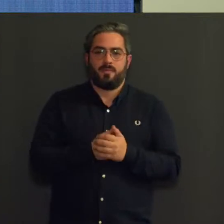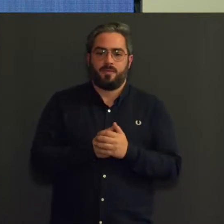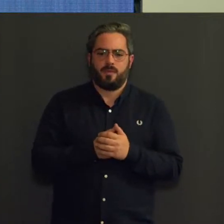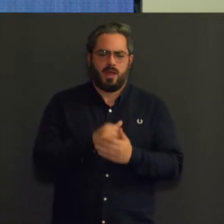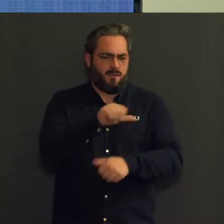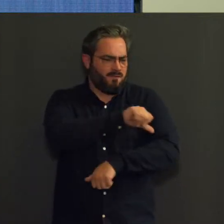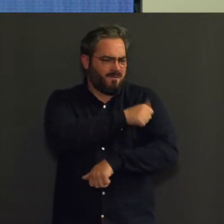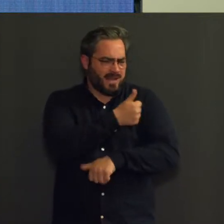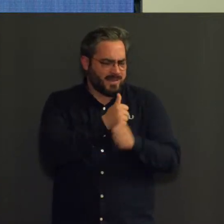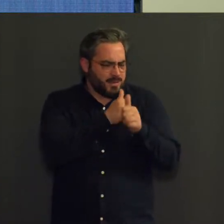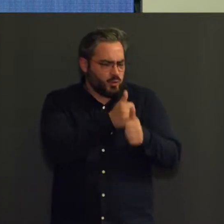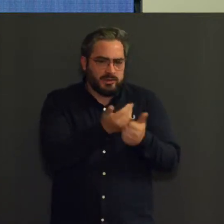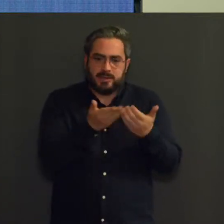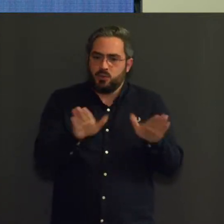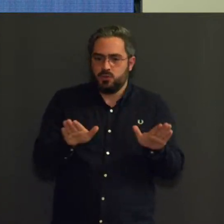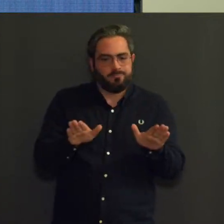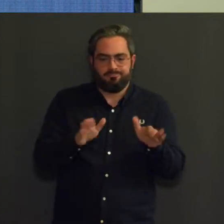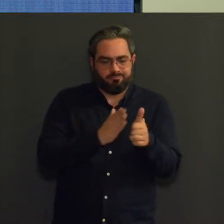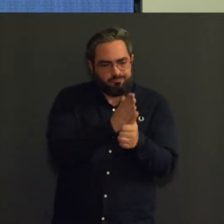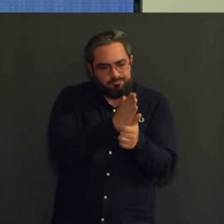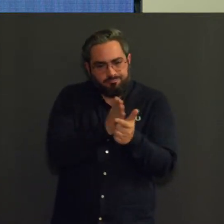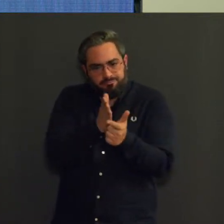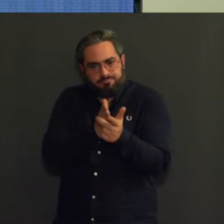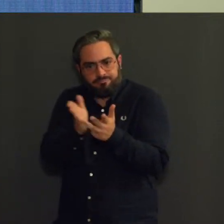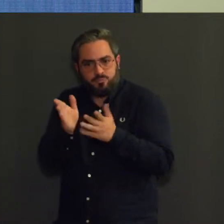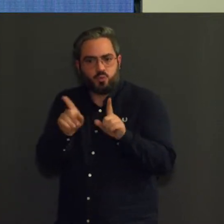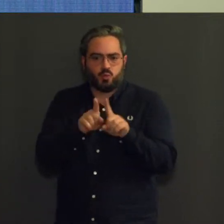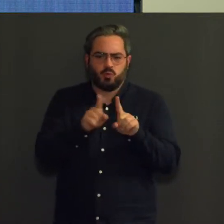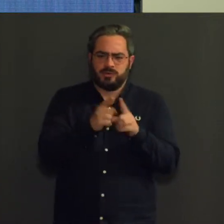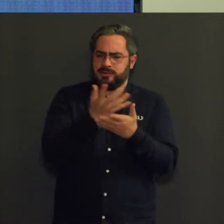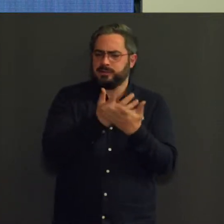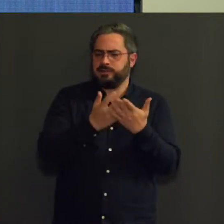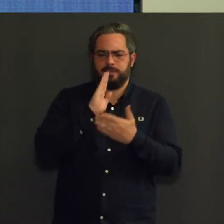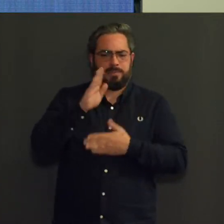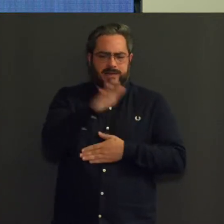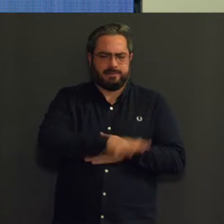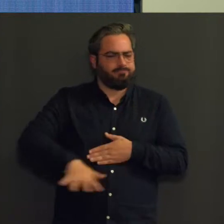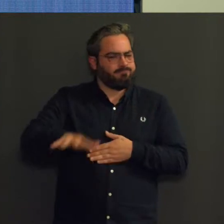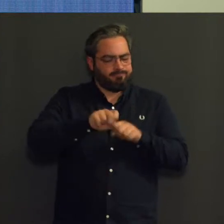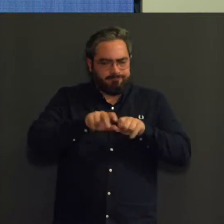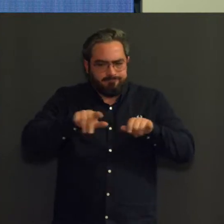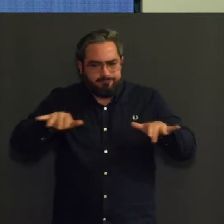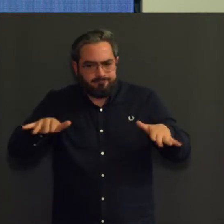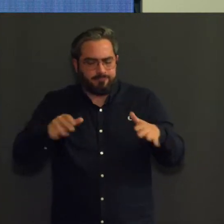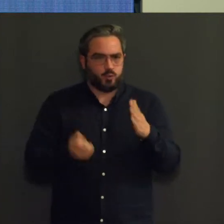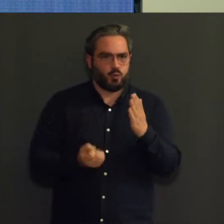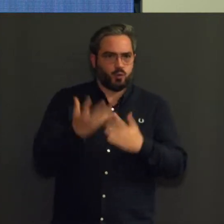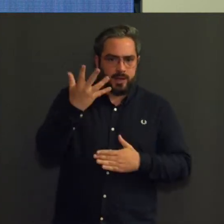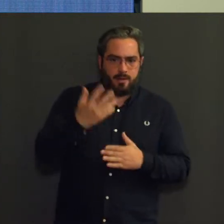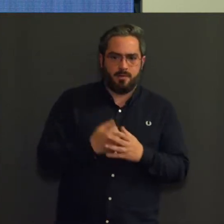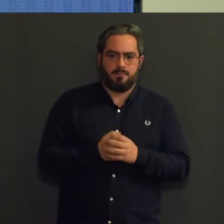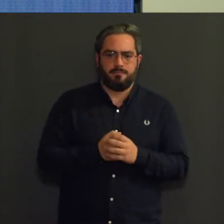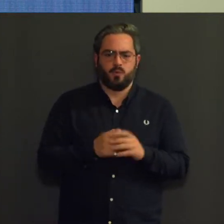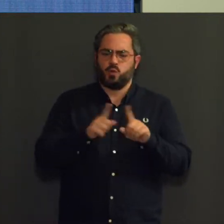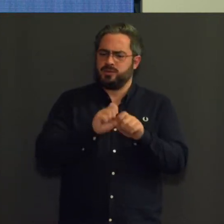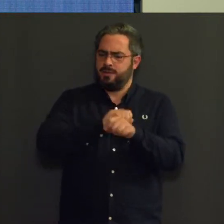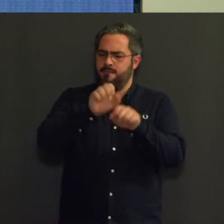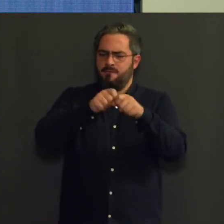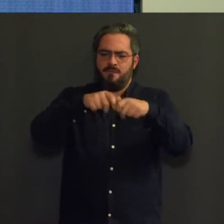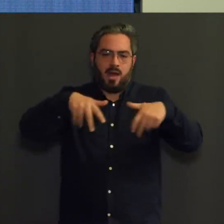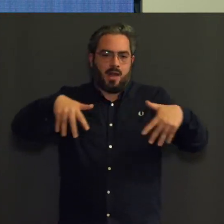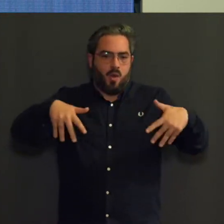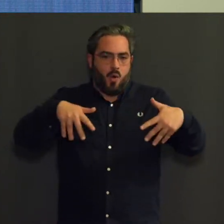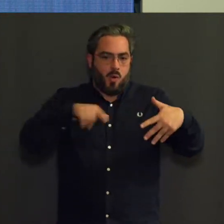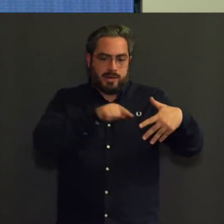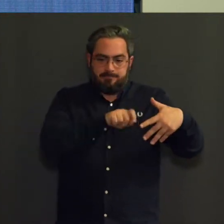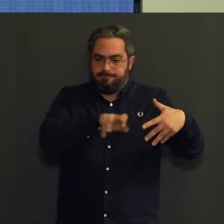doit être considérée, on l'a dit, il y a l'épidémiologie globale de la maladie, aussi la présence éventuelle de variants qui pourraient nous poser des problèmes tant